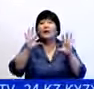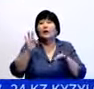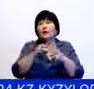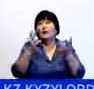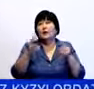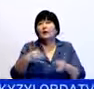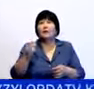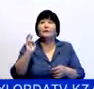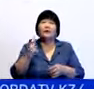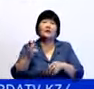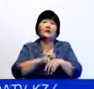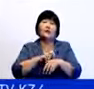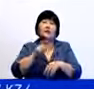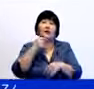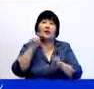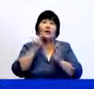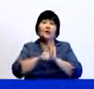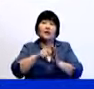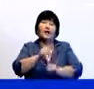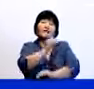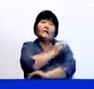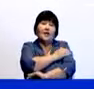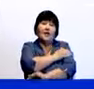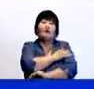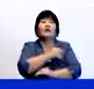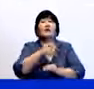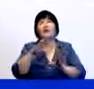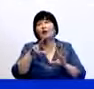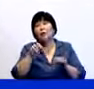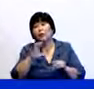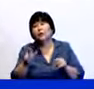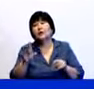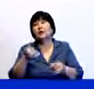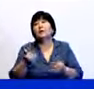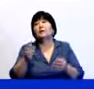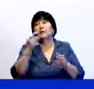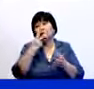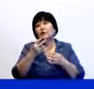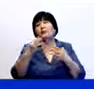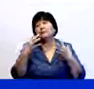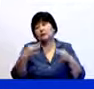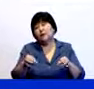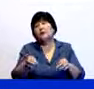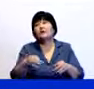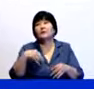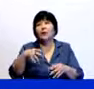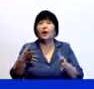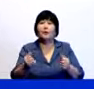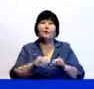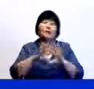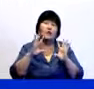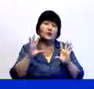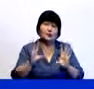в доврачебный кабинет, проверили пульс, давление, температуру и как бы дали допуск. И после допуска получили. В